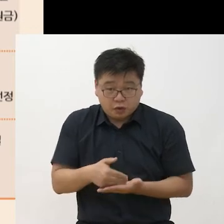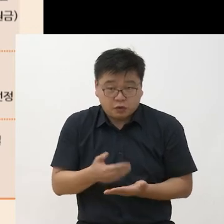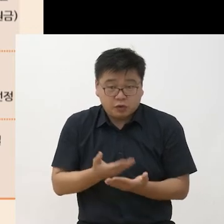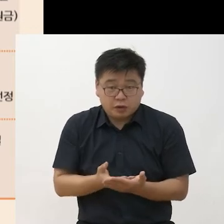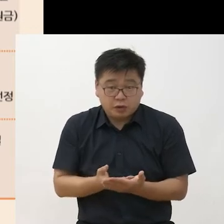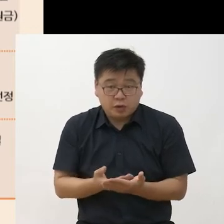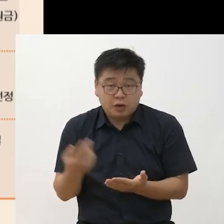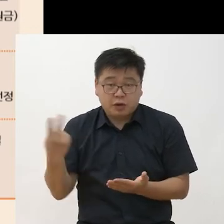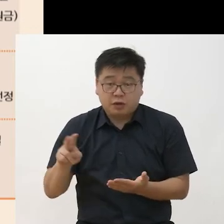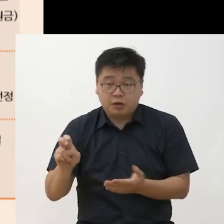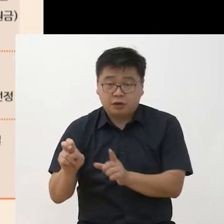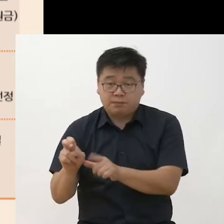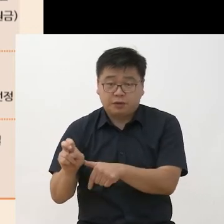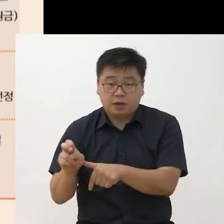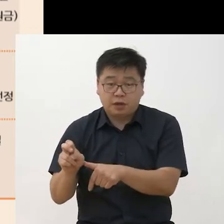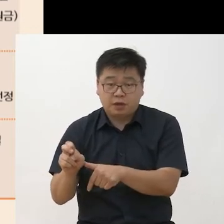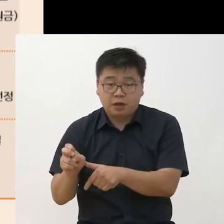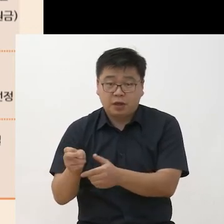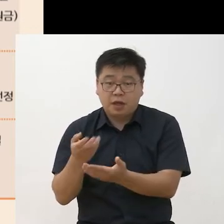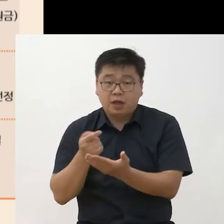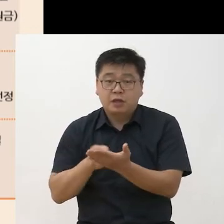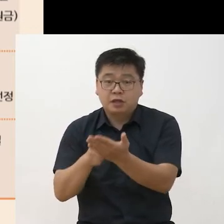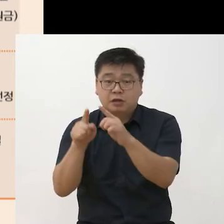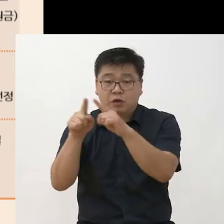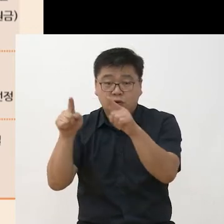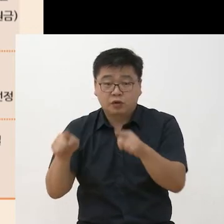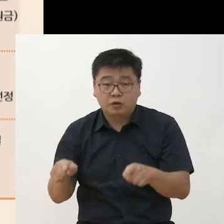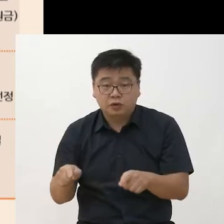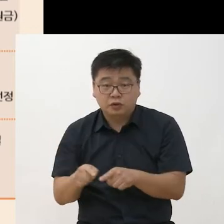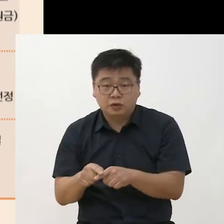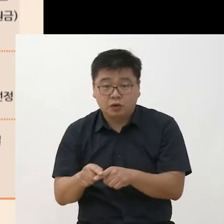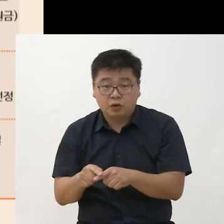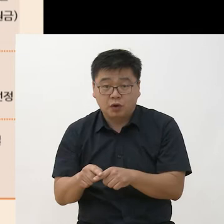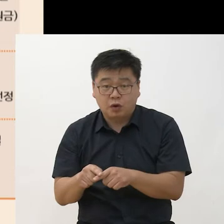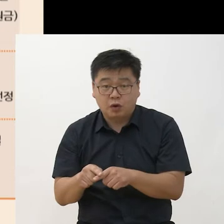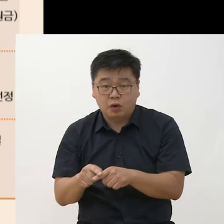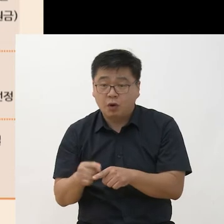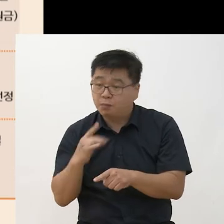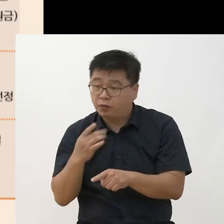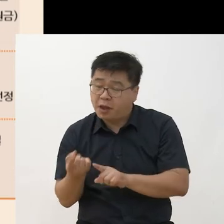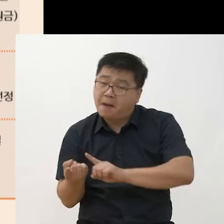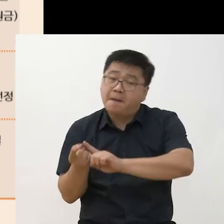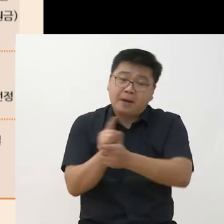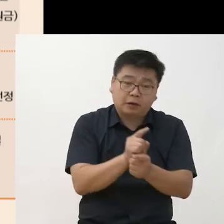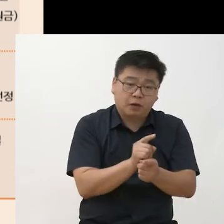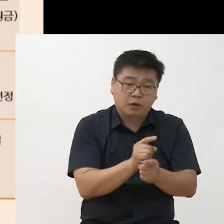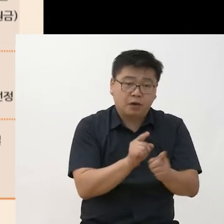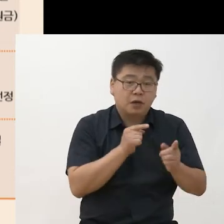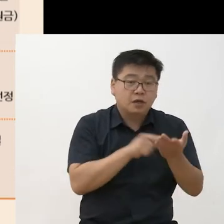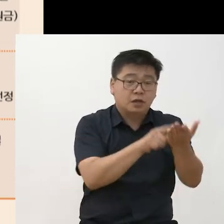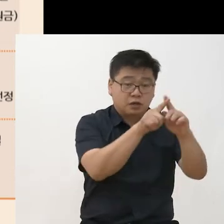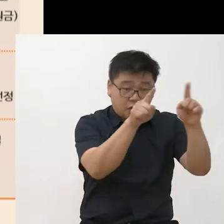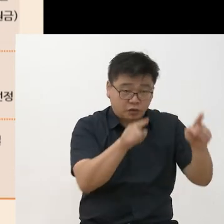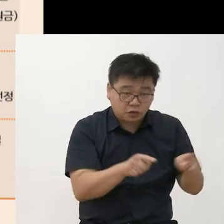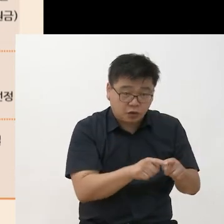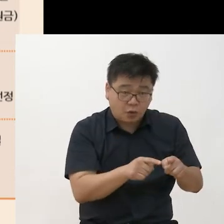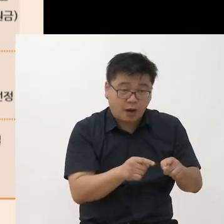2021년도 공모에는 지원 신청서 외에 동영상 파일을 추가 제출하셔야